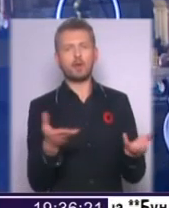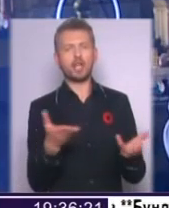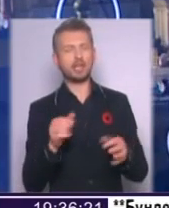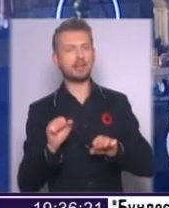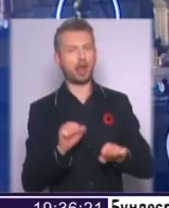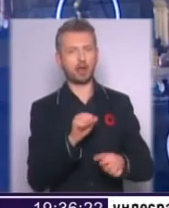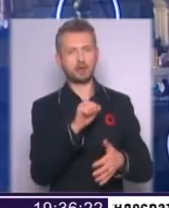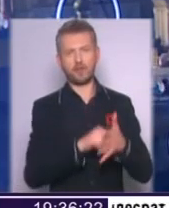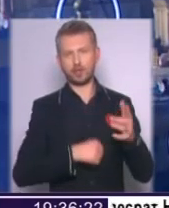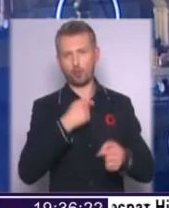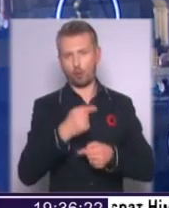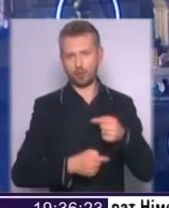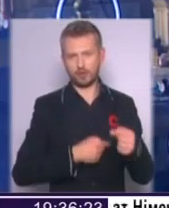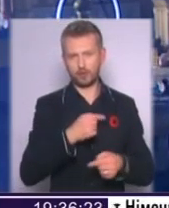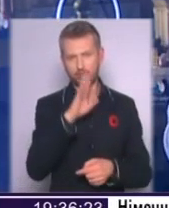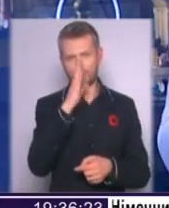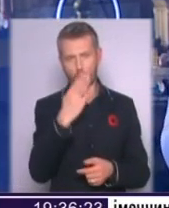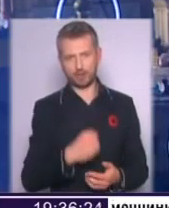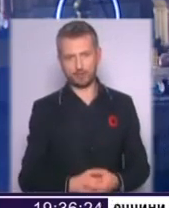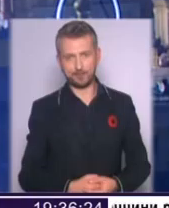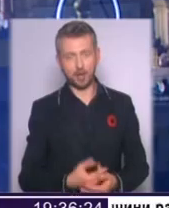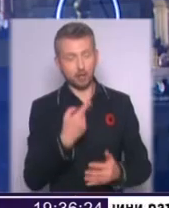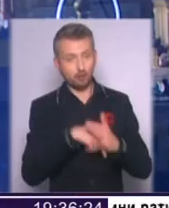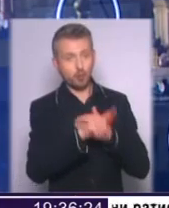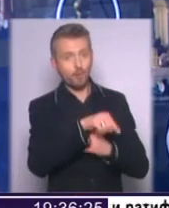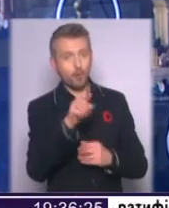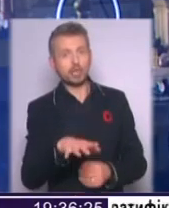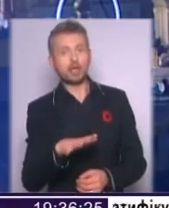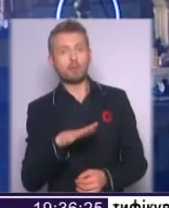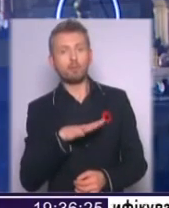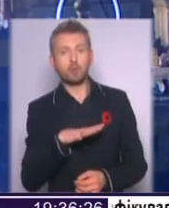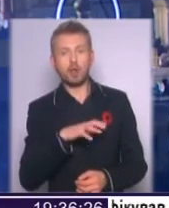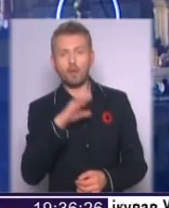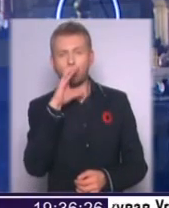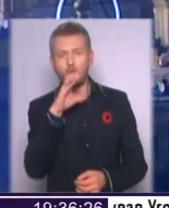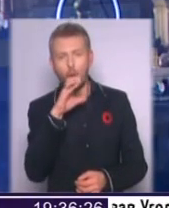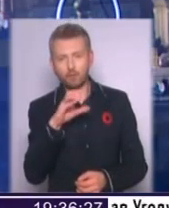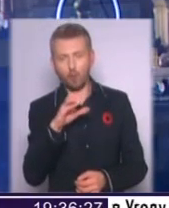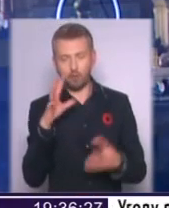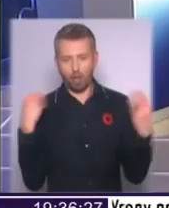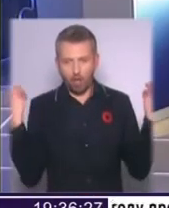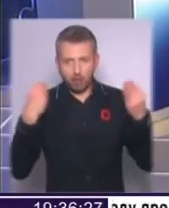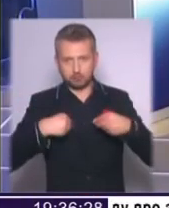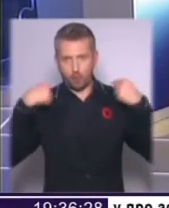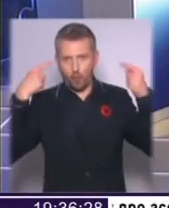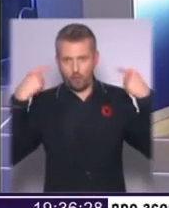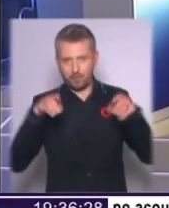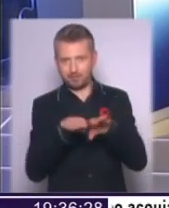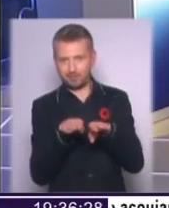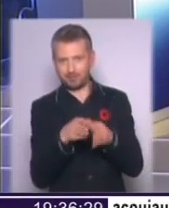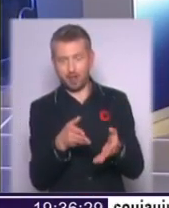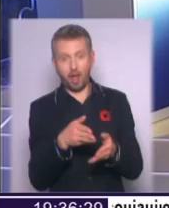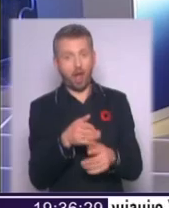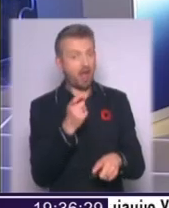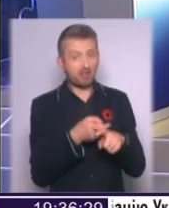від одвічних ворогів. Тобто вони були вовком в овечій шкурі. А гітлерівці не